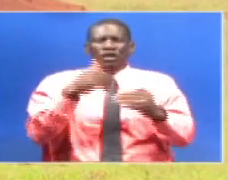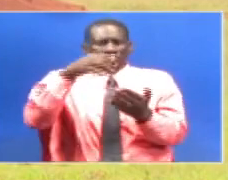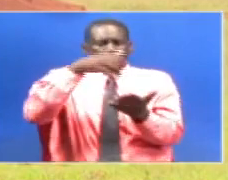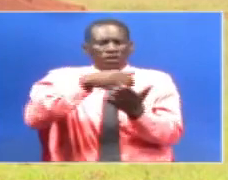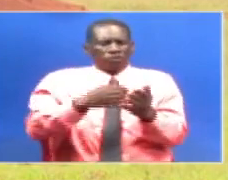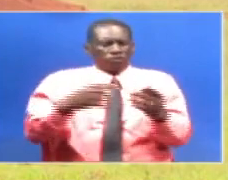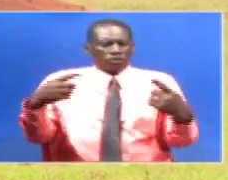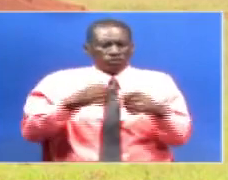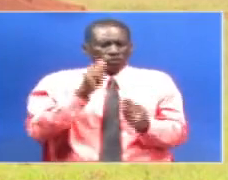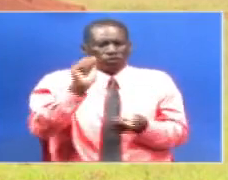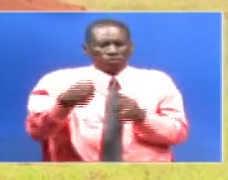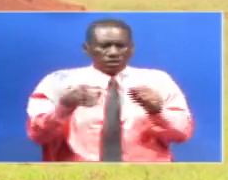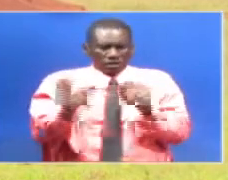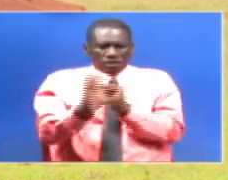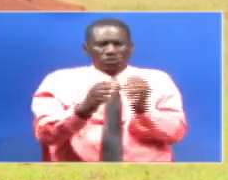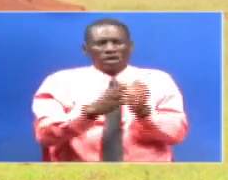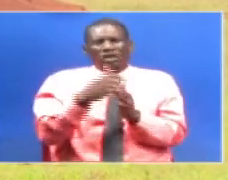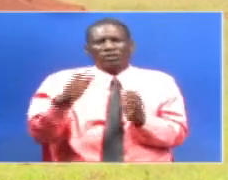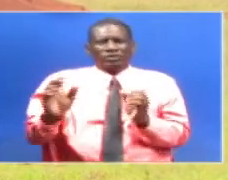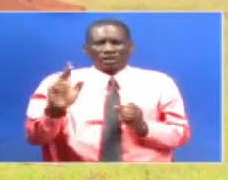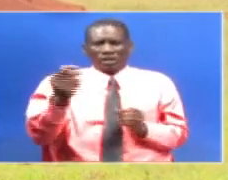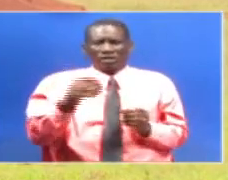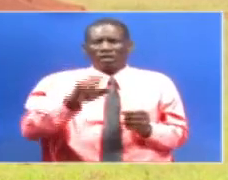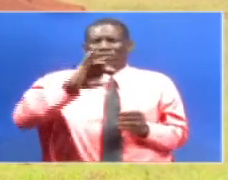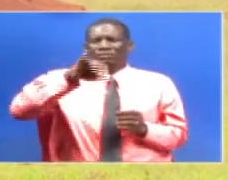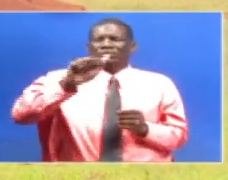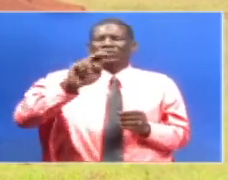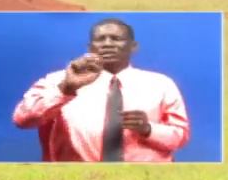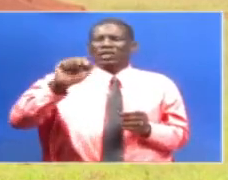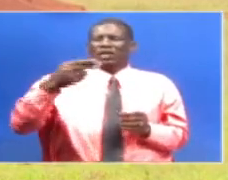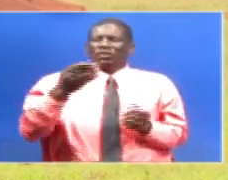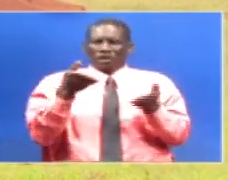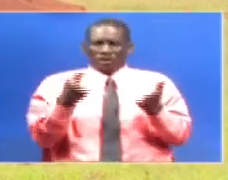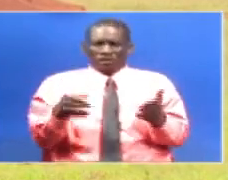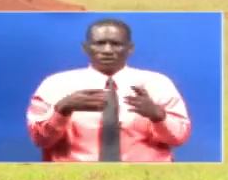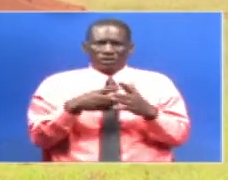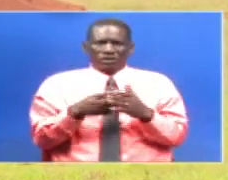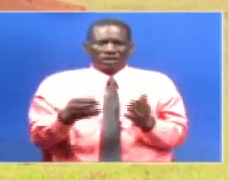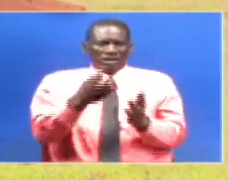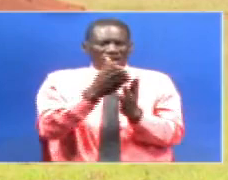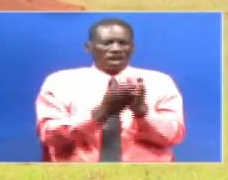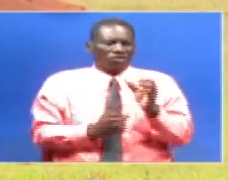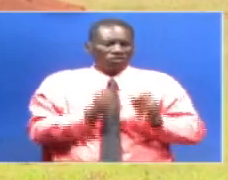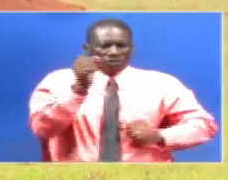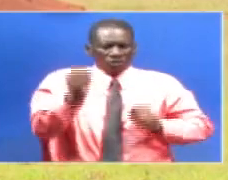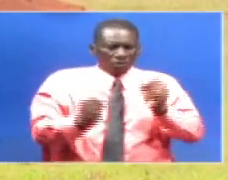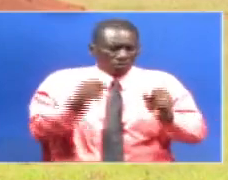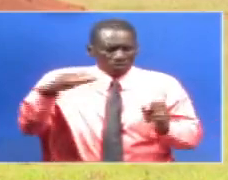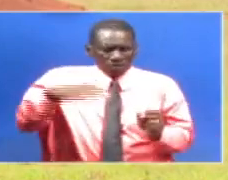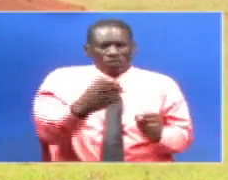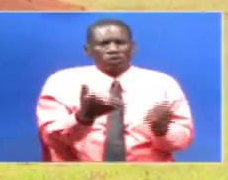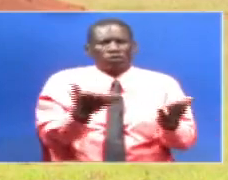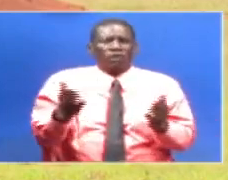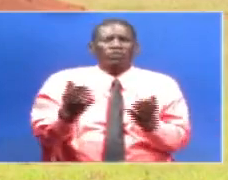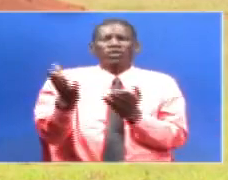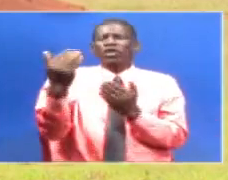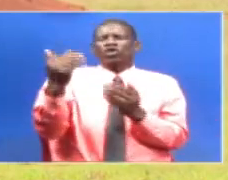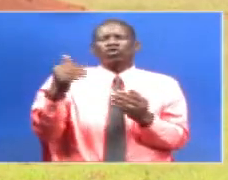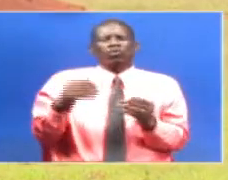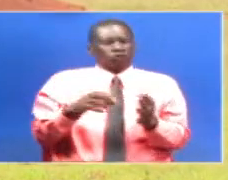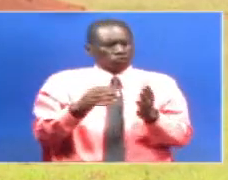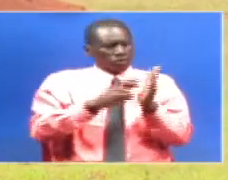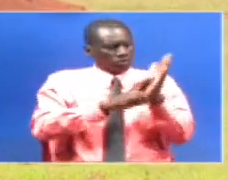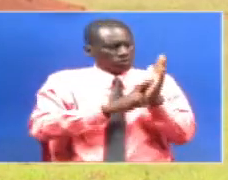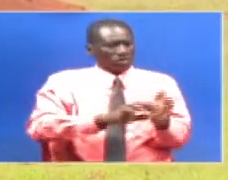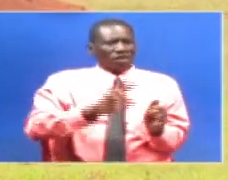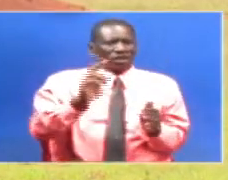kadha hapa nchini na ngambo, Jonath sasa anajibuaga kwenye mashindano ya half marathon ambapo anatumai kupeperusha bendera ya